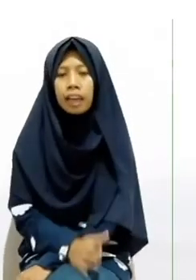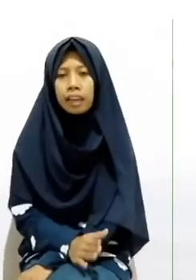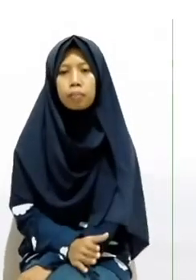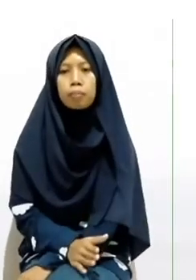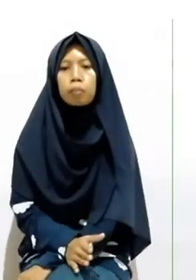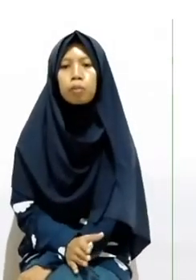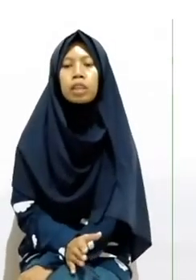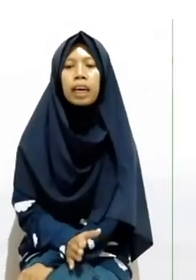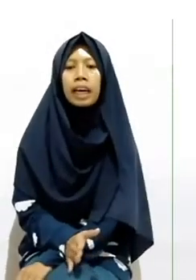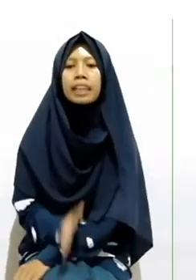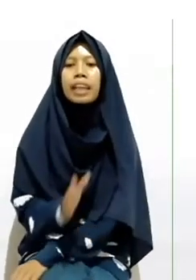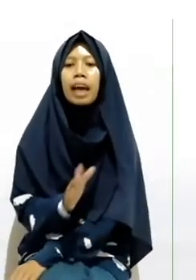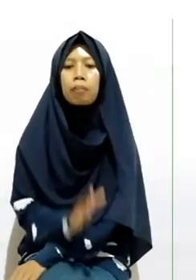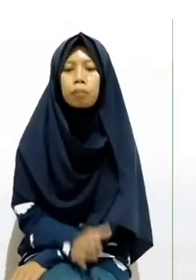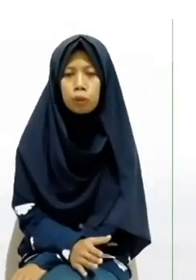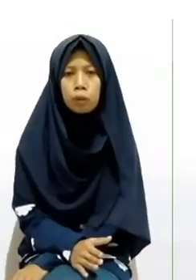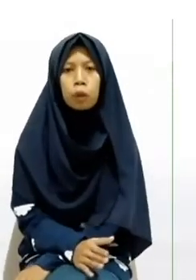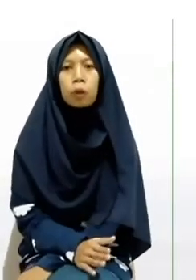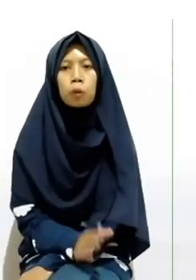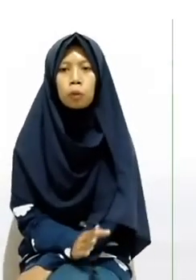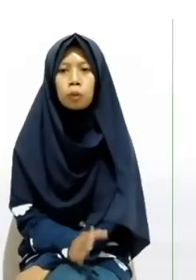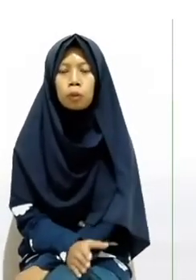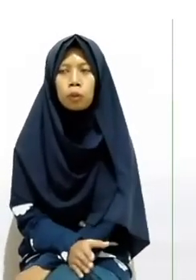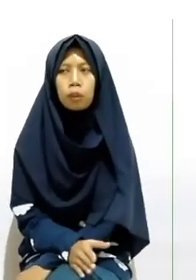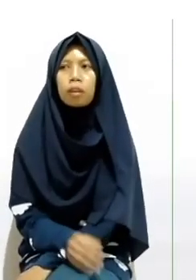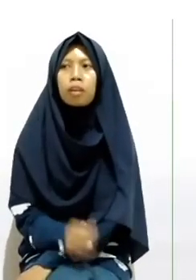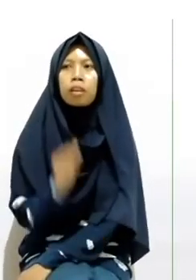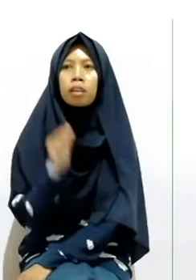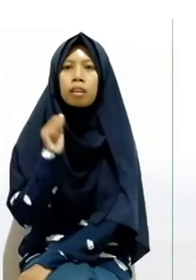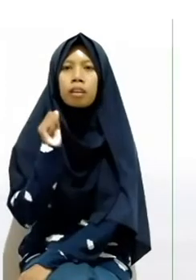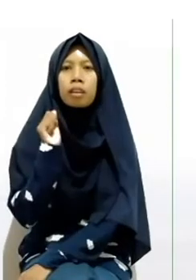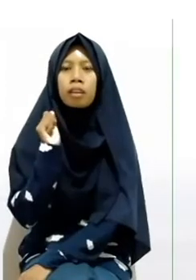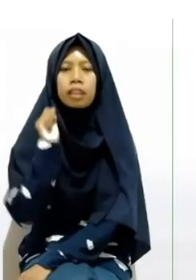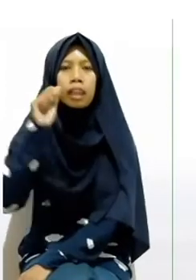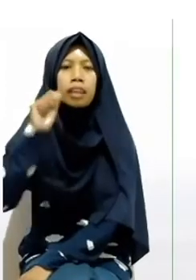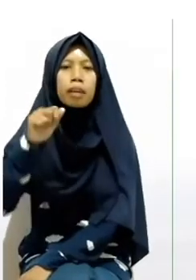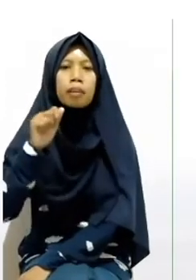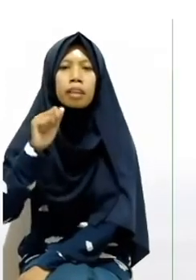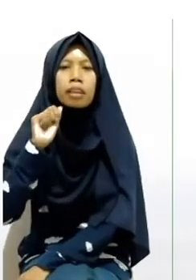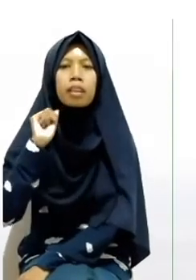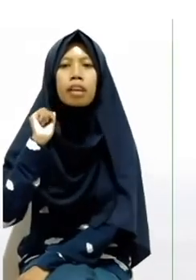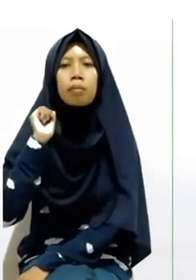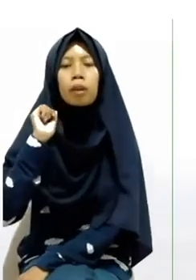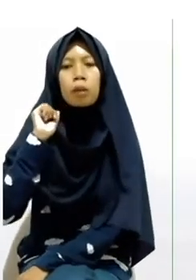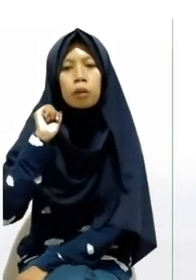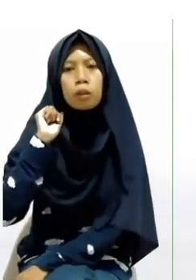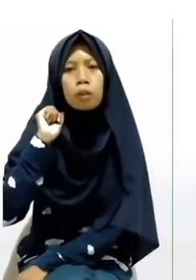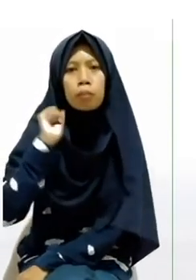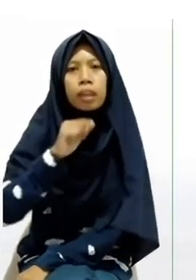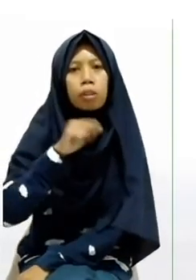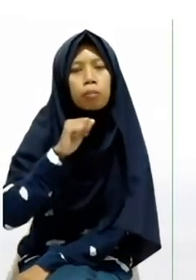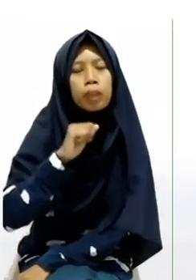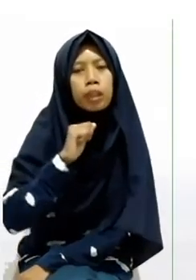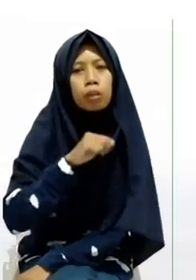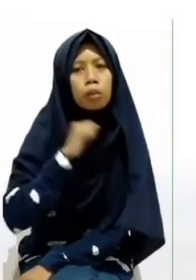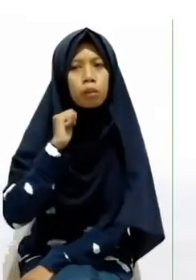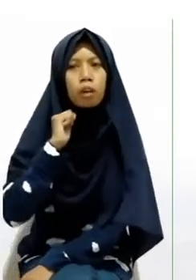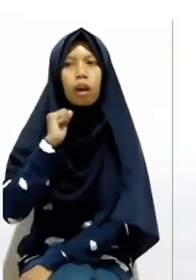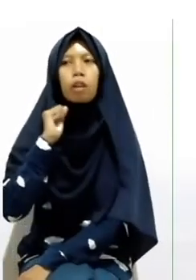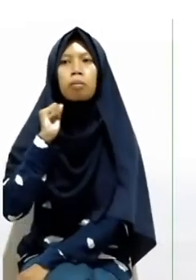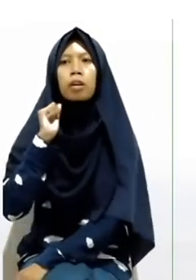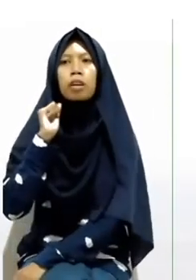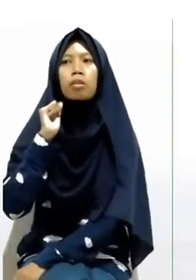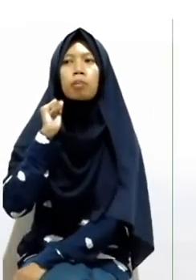memudahkan memudahkan kamu untuk Hai istilahnya tidak perlu mengetuk pintu